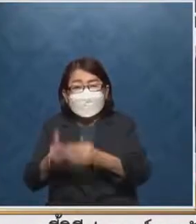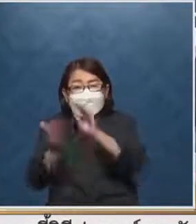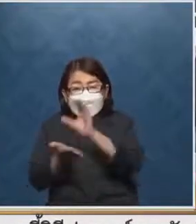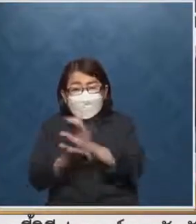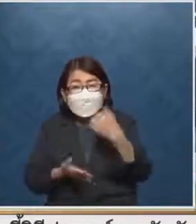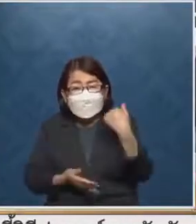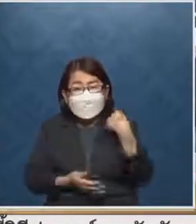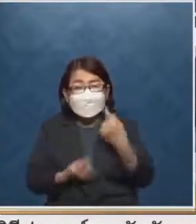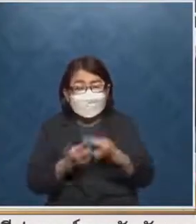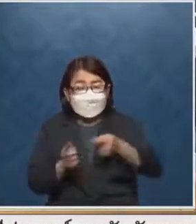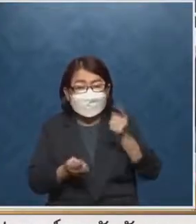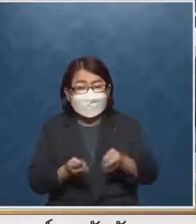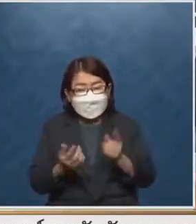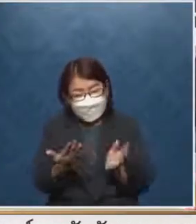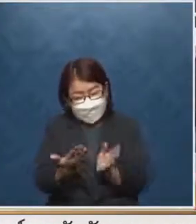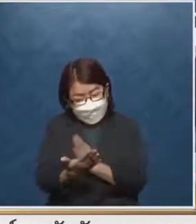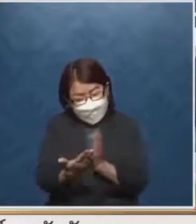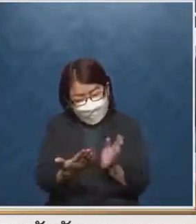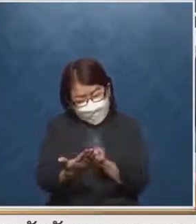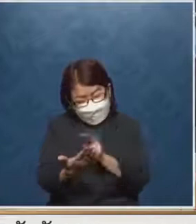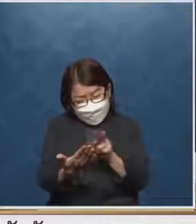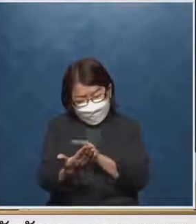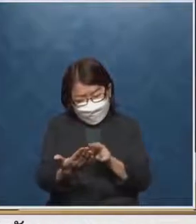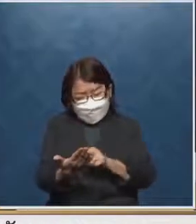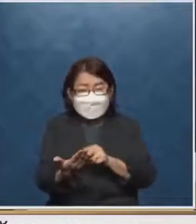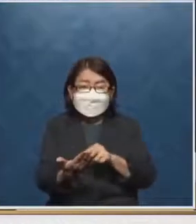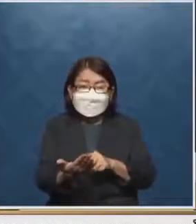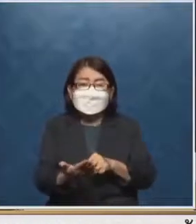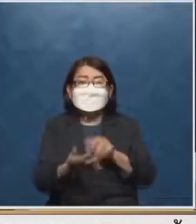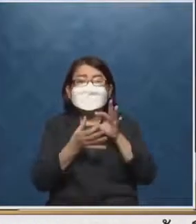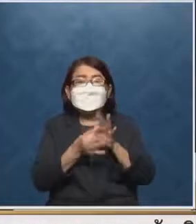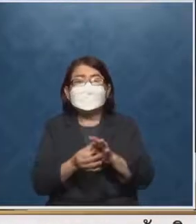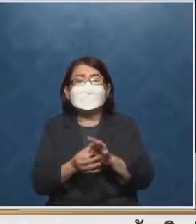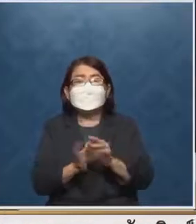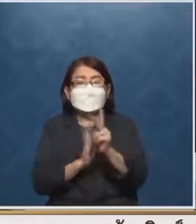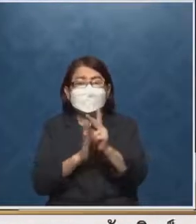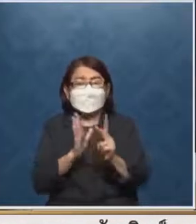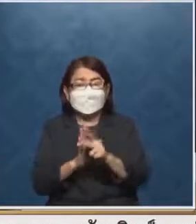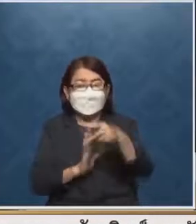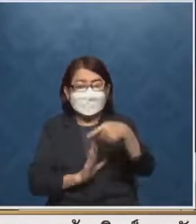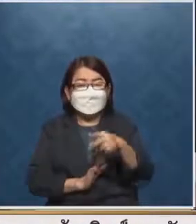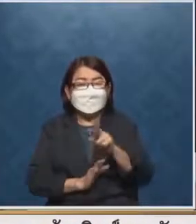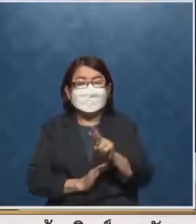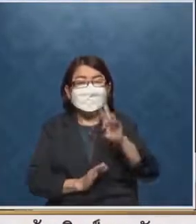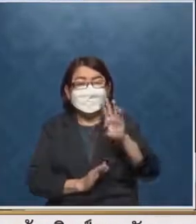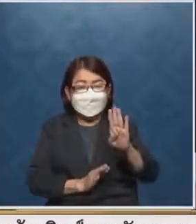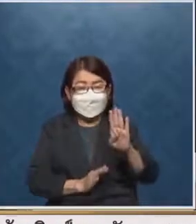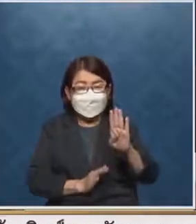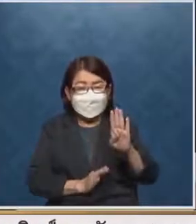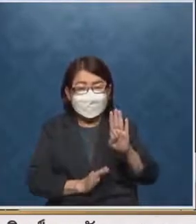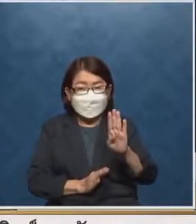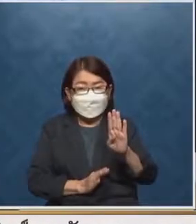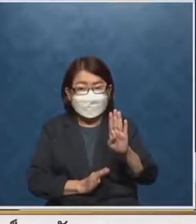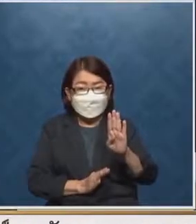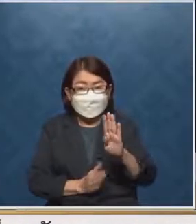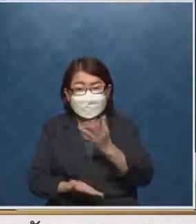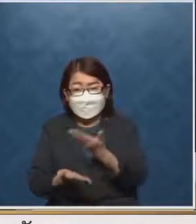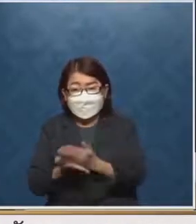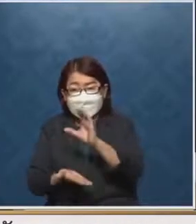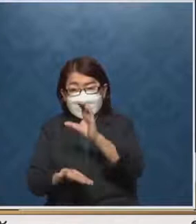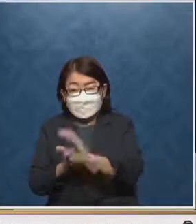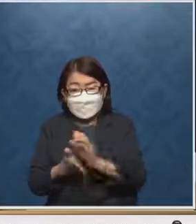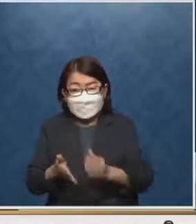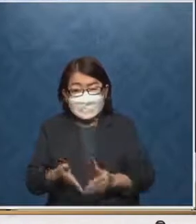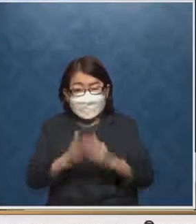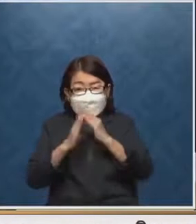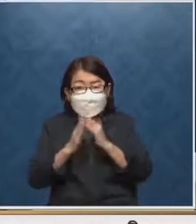ที่มาเปิดดูนี้มันเป็นพระราชบัญญัติกองทุนของท่านเนี่ยเกิดขึ้นจากพระราชบัญญัติไม่